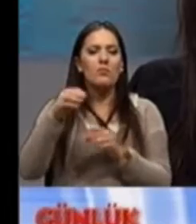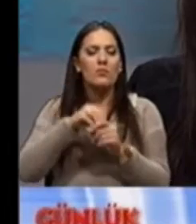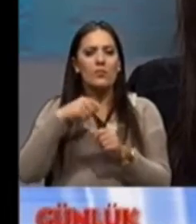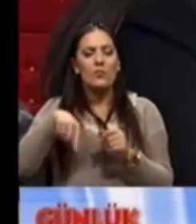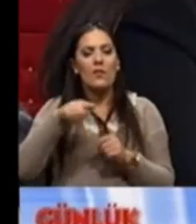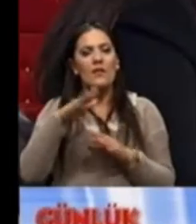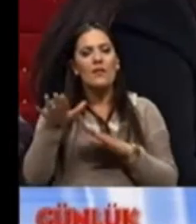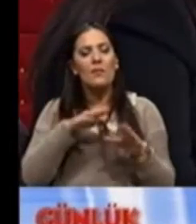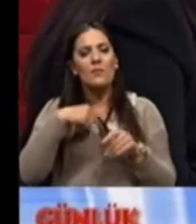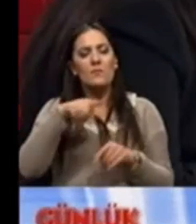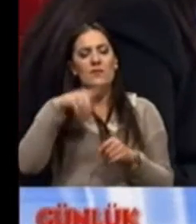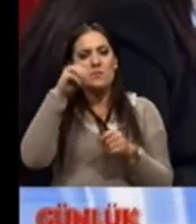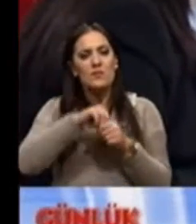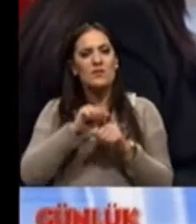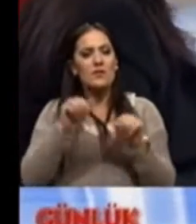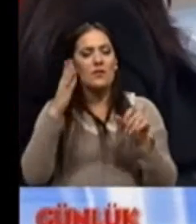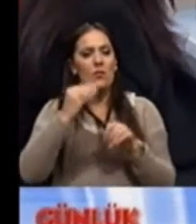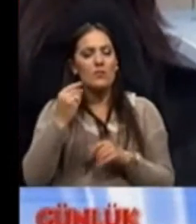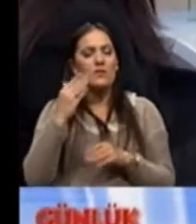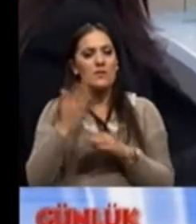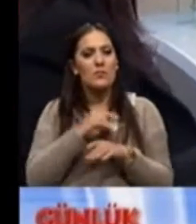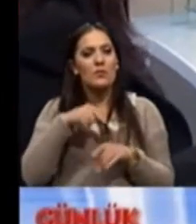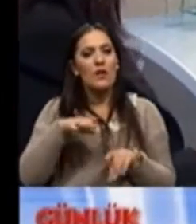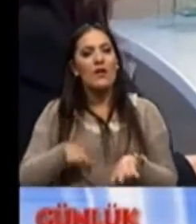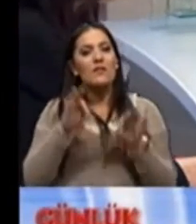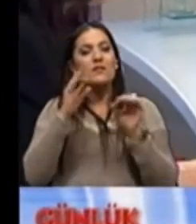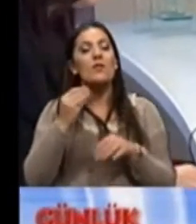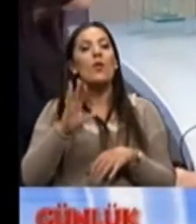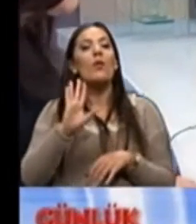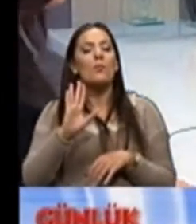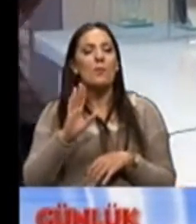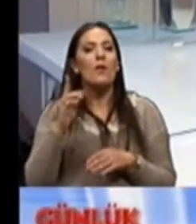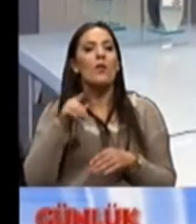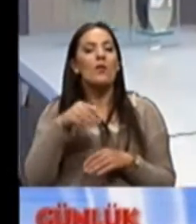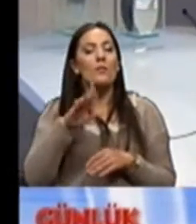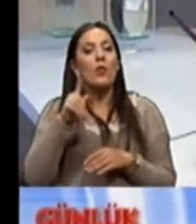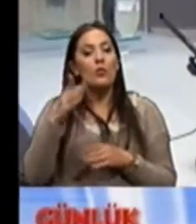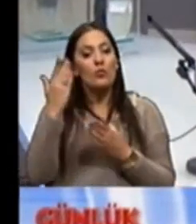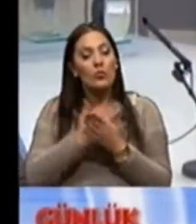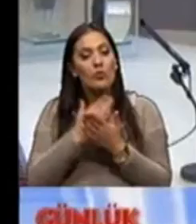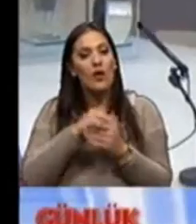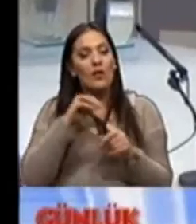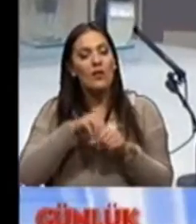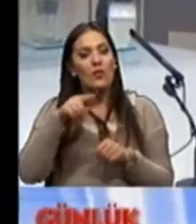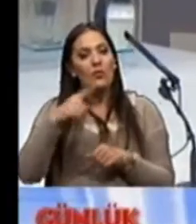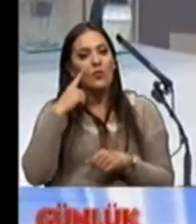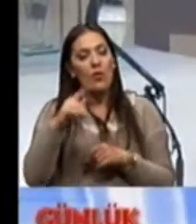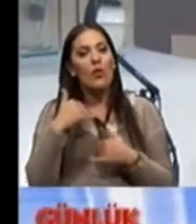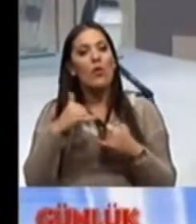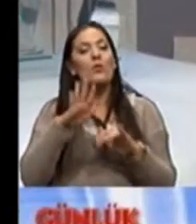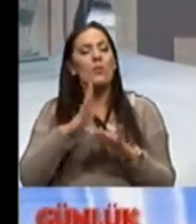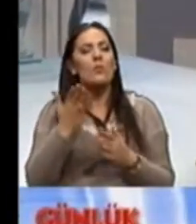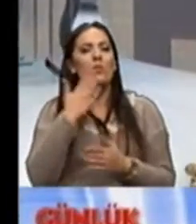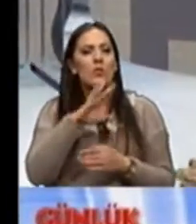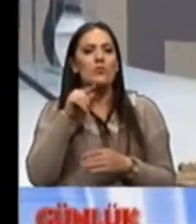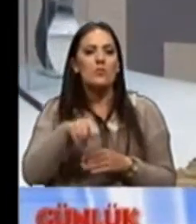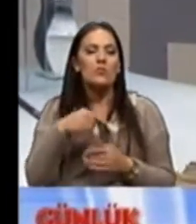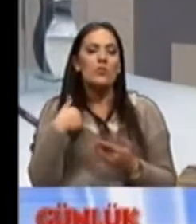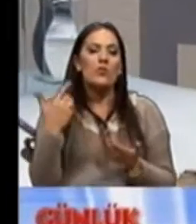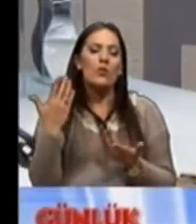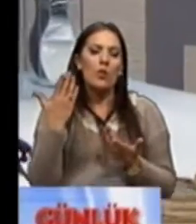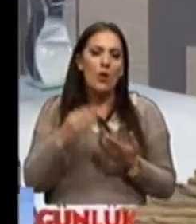Yani depremin bizim için zararlı olmasının sebebi buna hazırlıklı olmamak öyle değil tabii. mi? Onun kurallarına o göre oynamamak yoksa bu